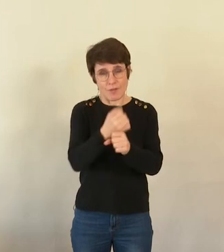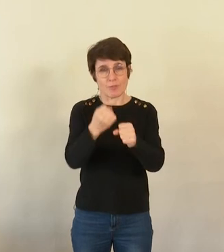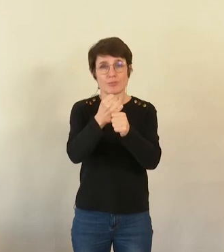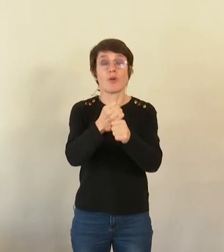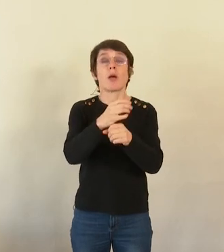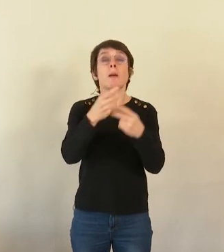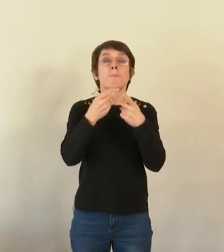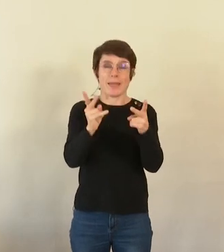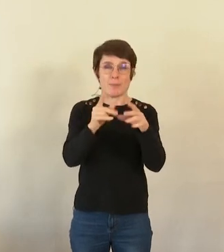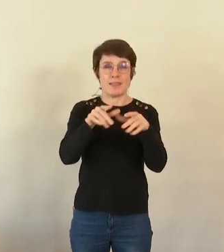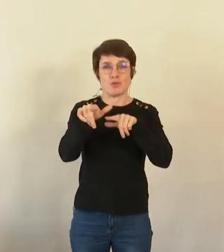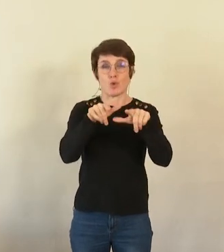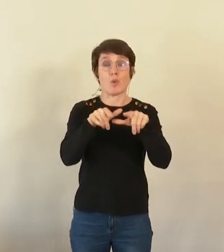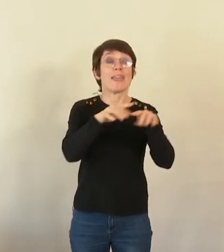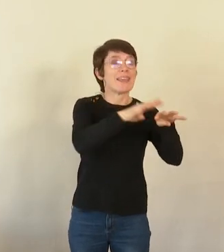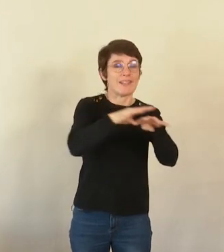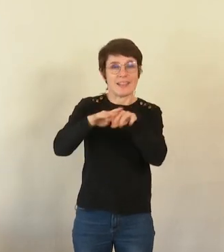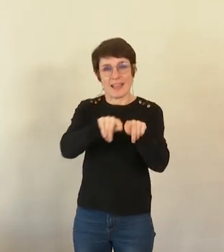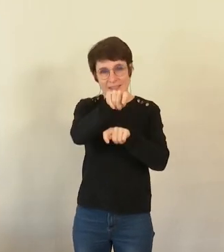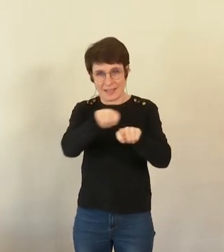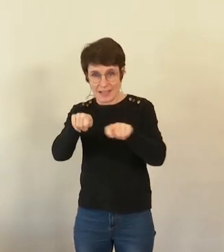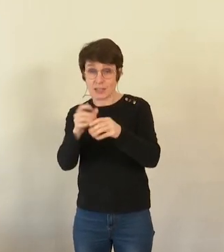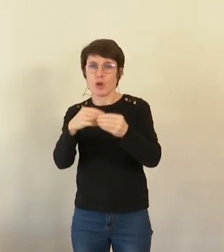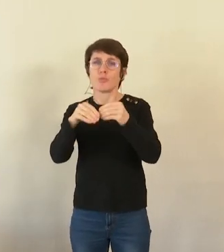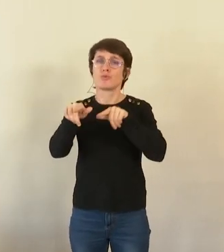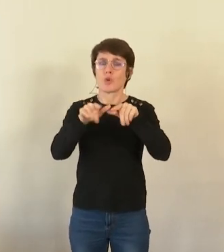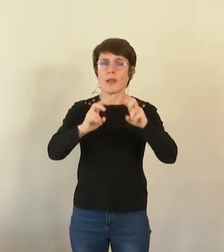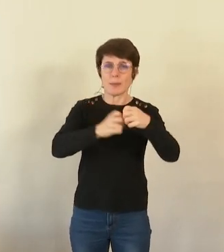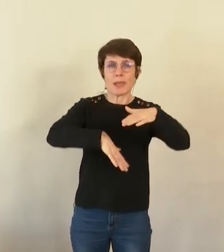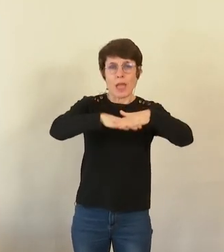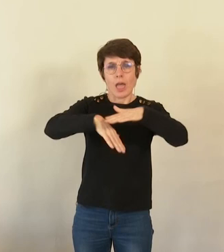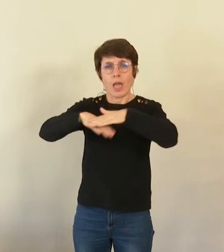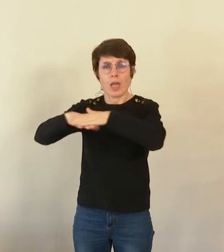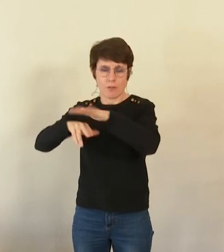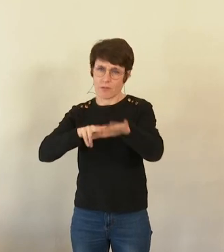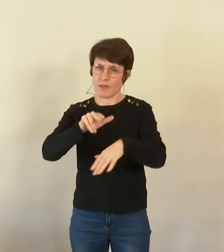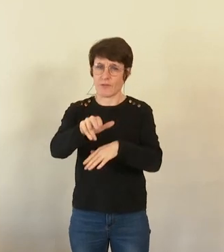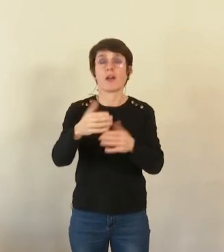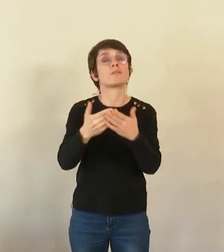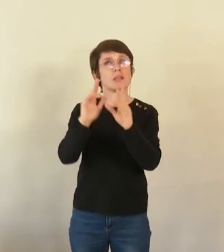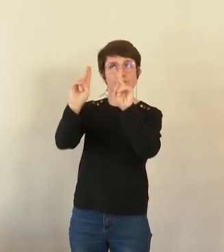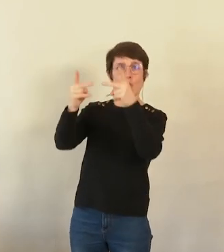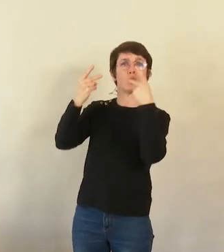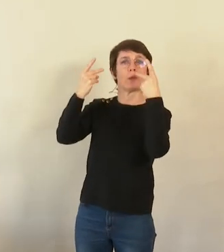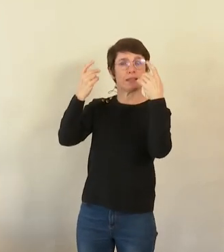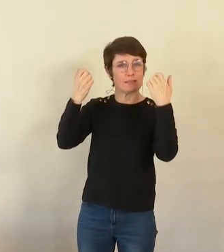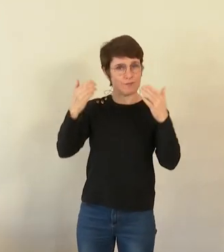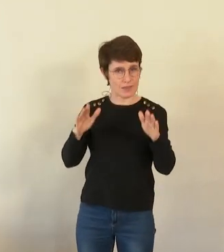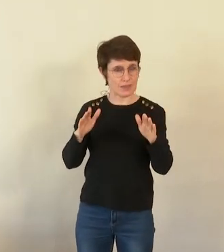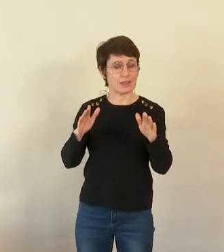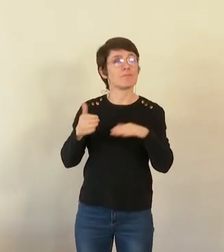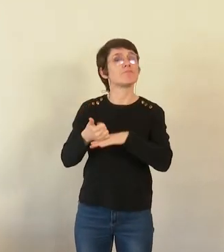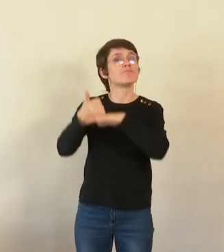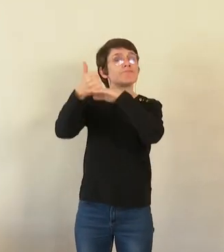test ou encore avec l'encadrement des loyers que qui verra bientôt le jour et dont nous avons obtenu l'autorisation par le